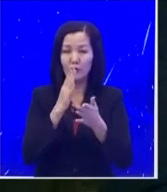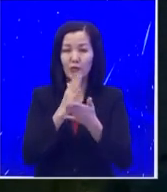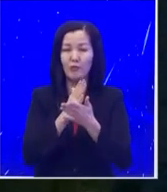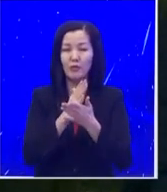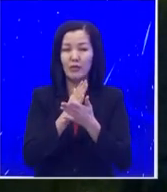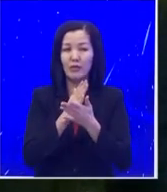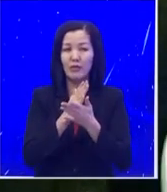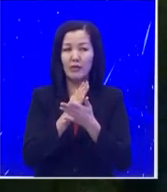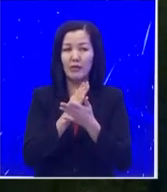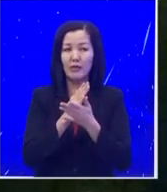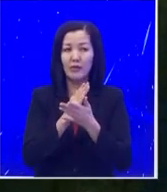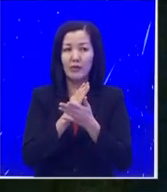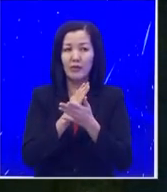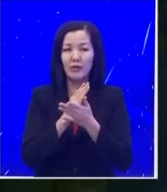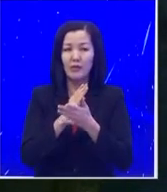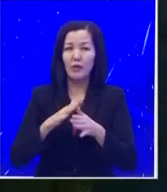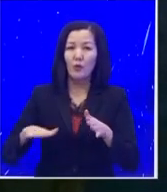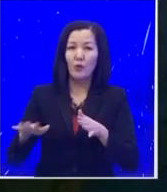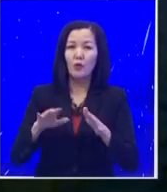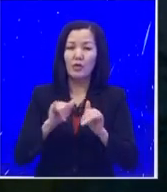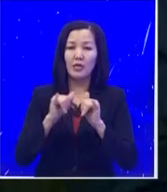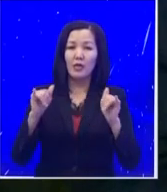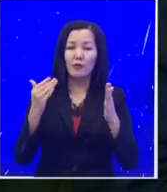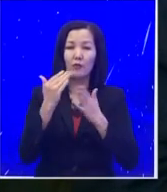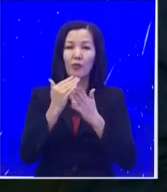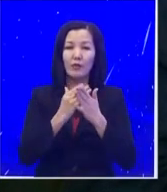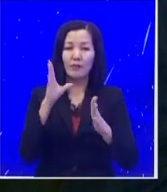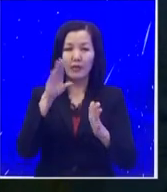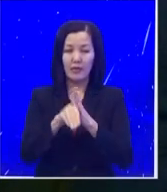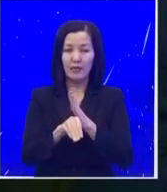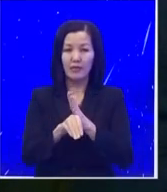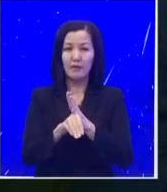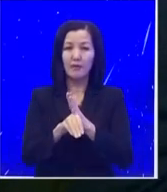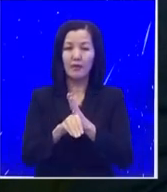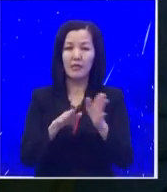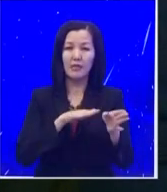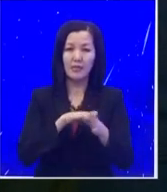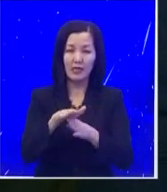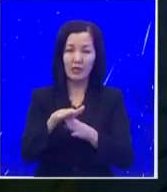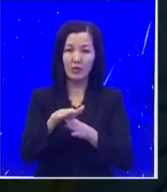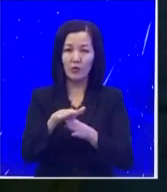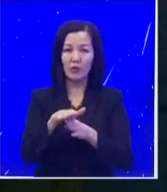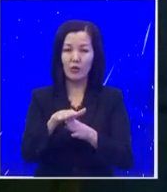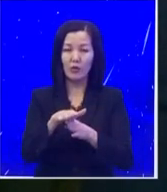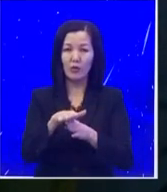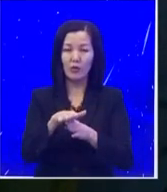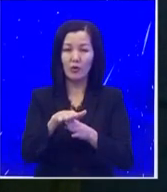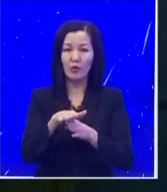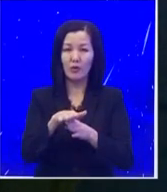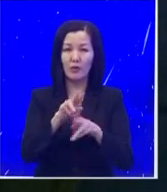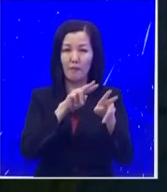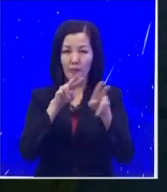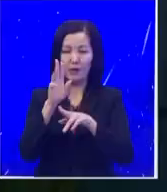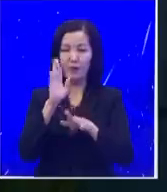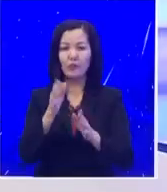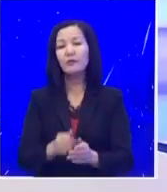мына өңірлерді дамыту бағдарламамызға енгізіп, солардың іске асырылуына жаңағы бақылау